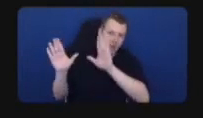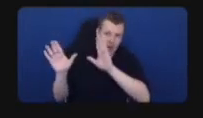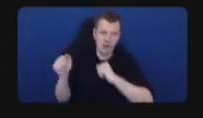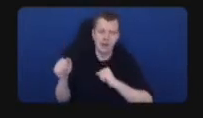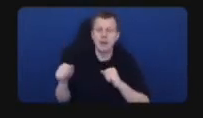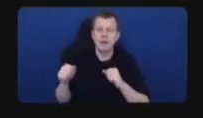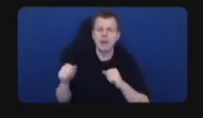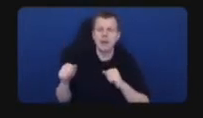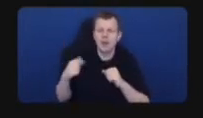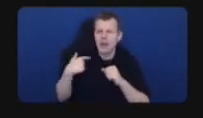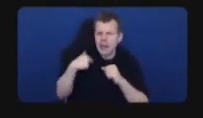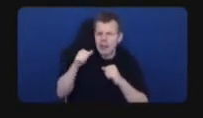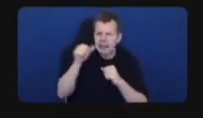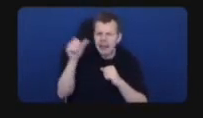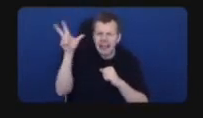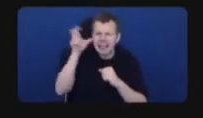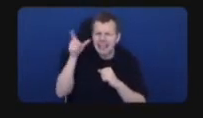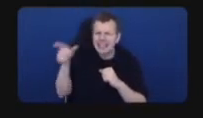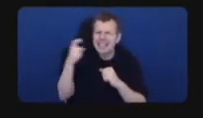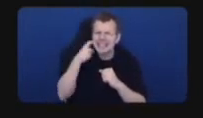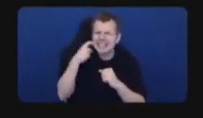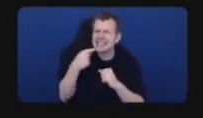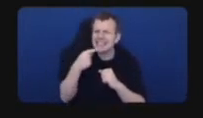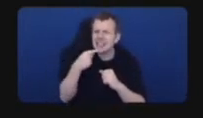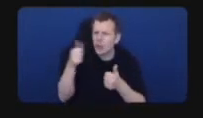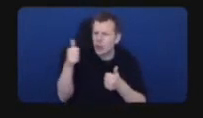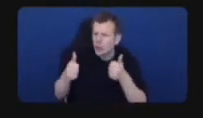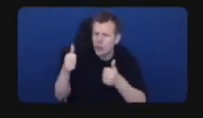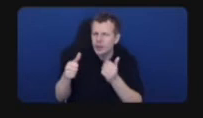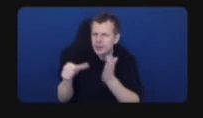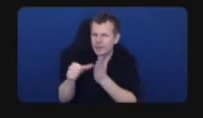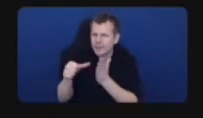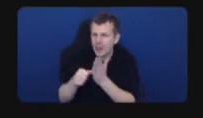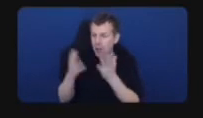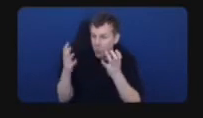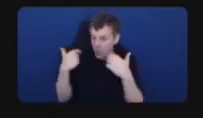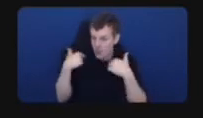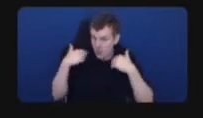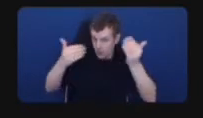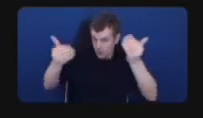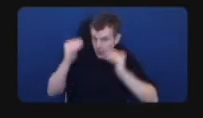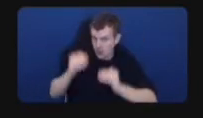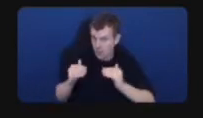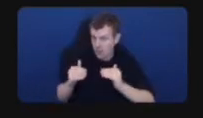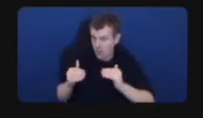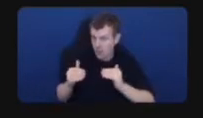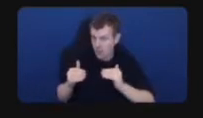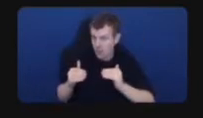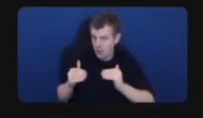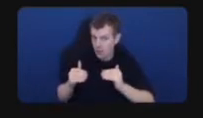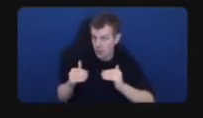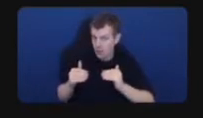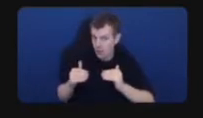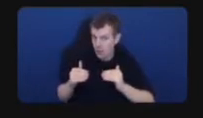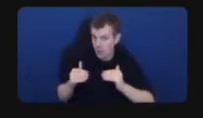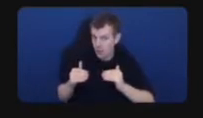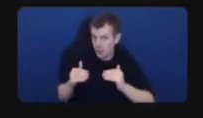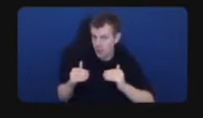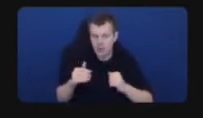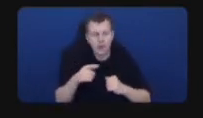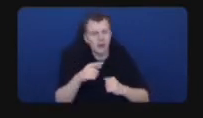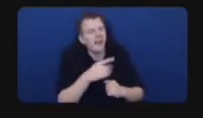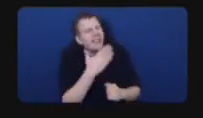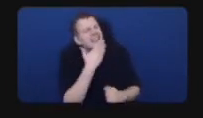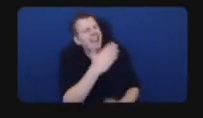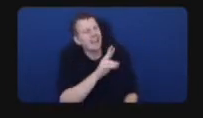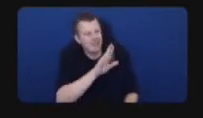didn't hear the last thing that you said, so please let me know if you need me to advance the slide. 如果我们要往回放的话，请告